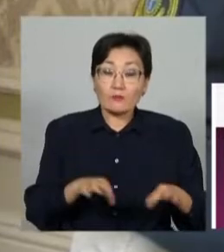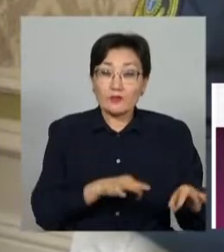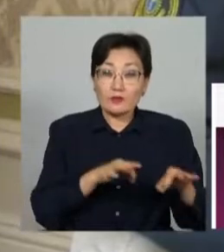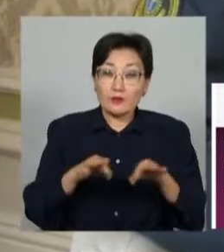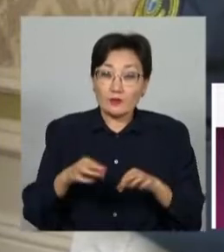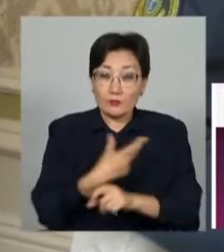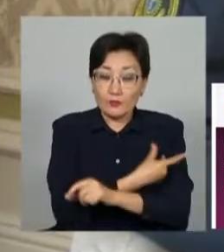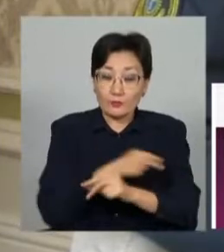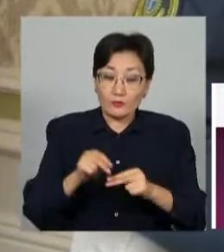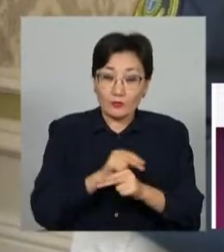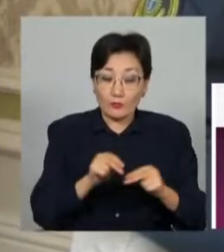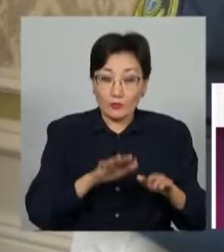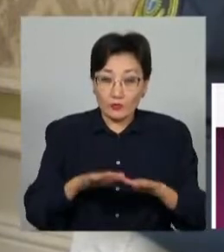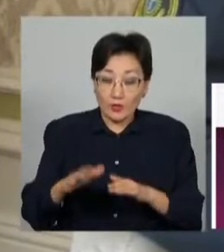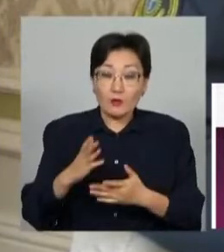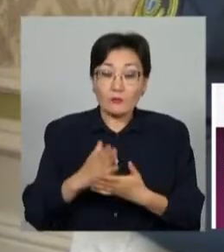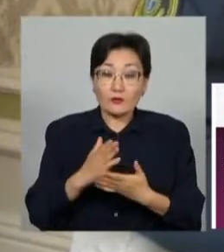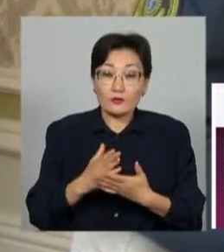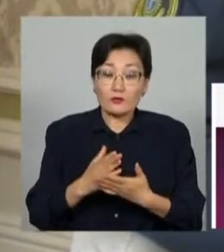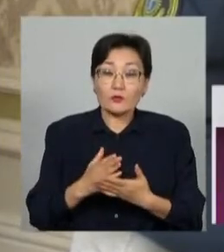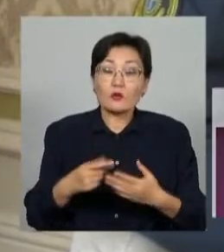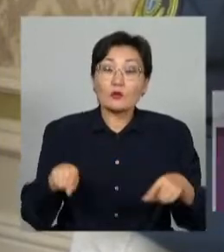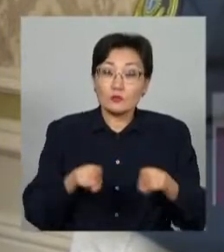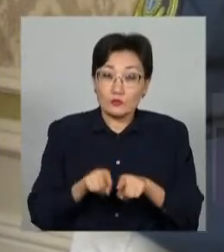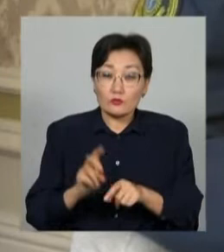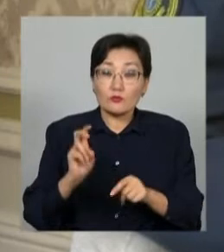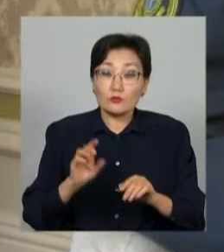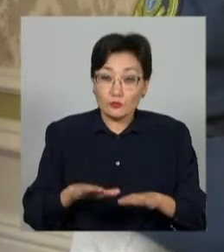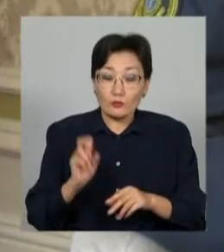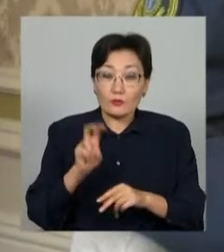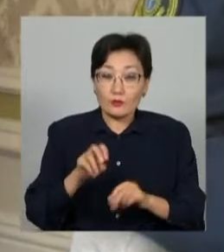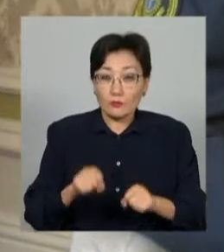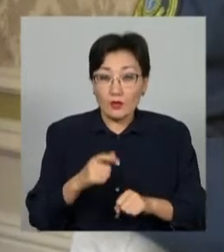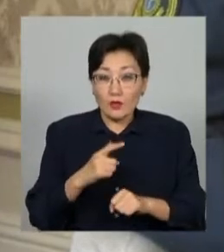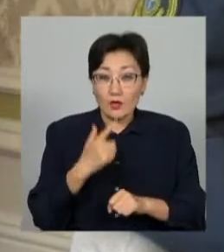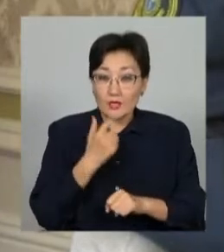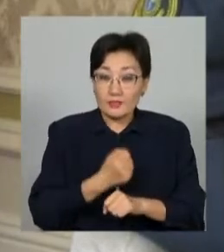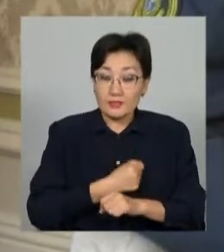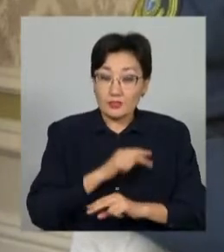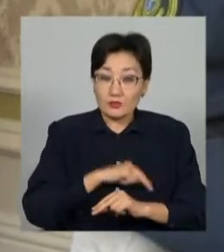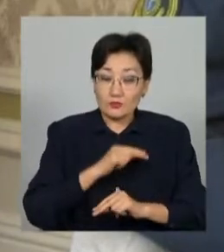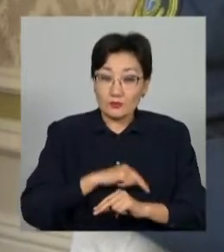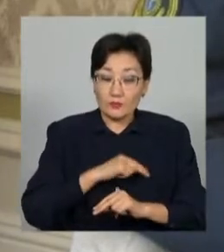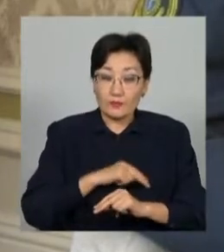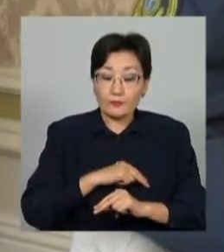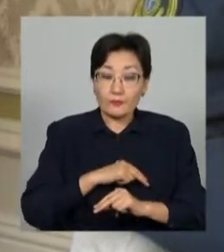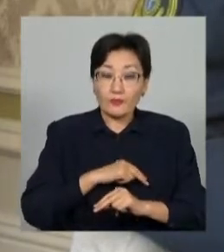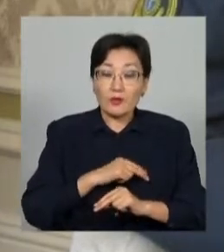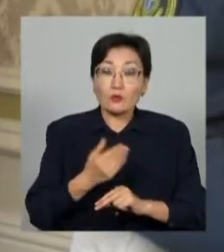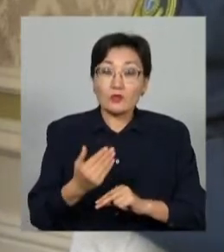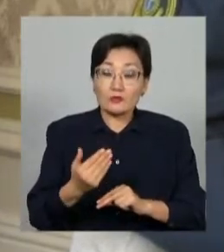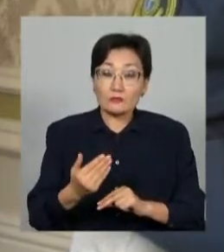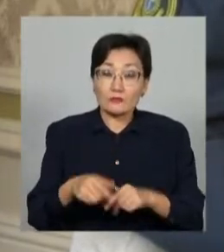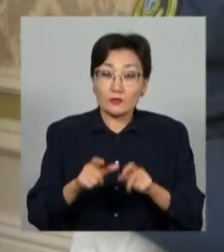енді сауда орталықтарда, онда жерде де алса болады. Әскери қызметшілер, мерзімді әскери қызметшілерге оларды